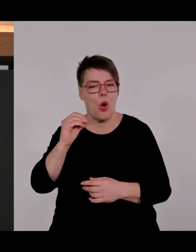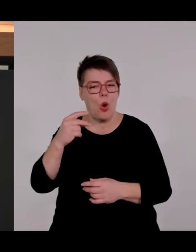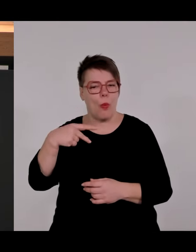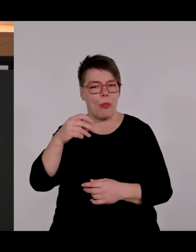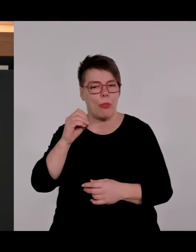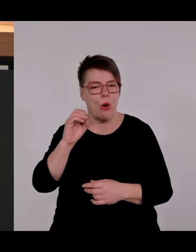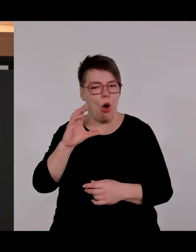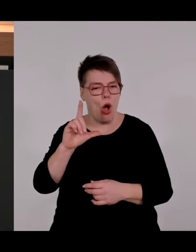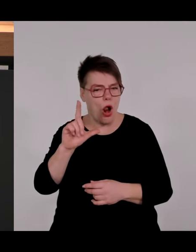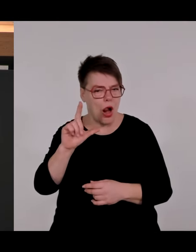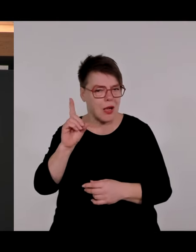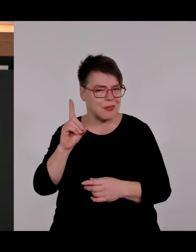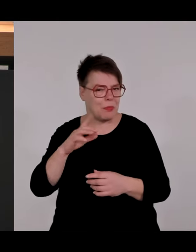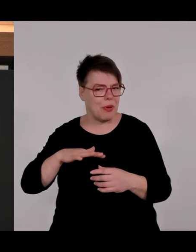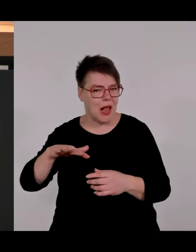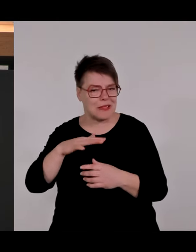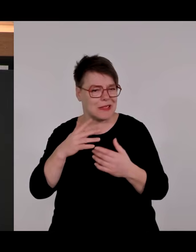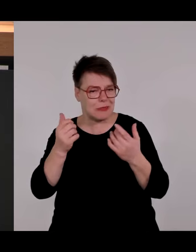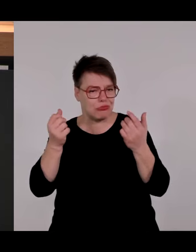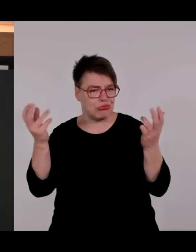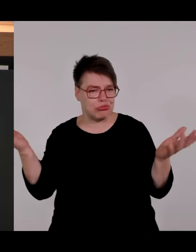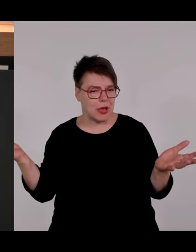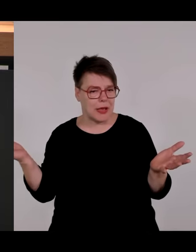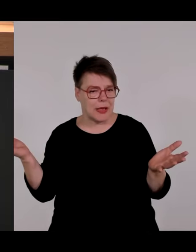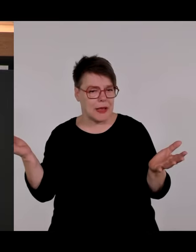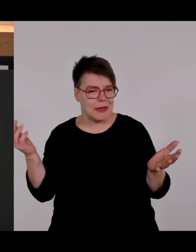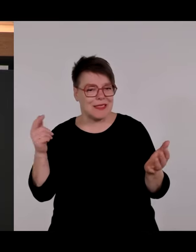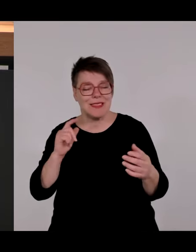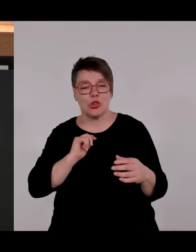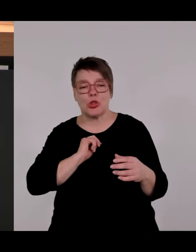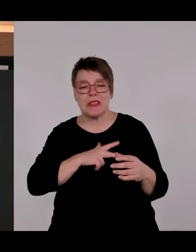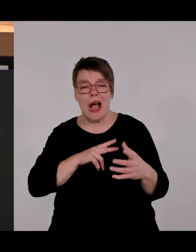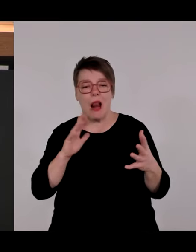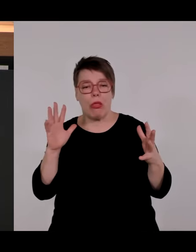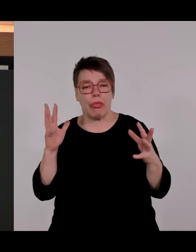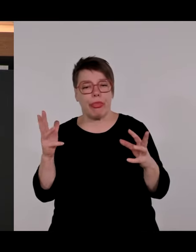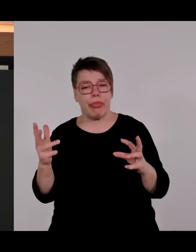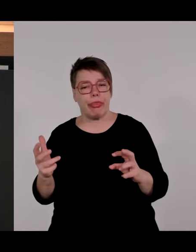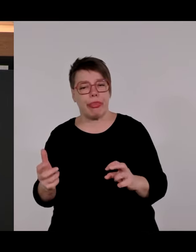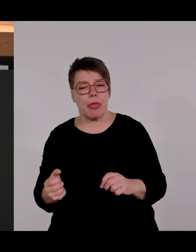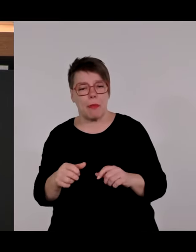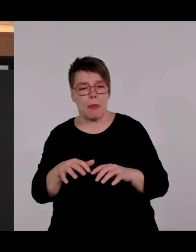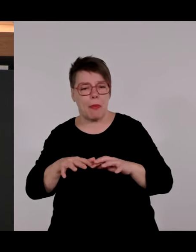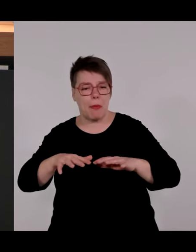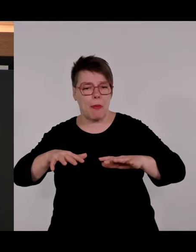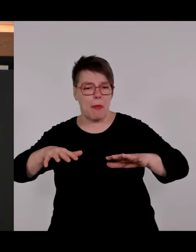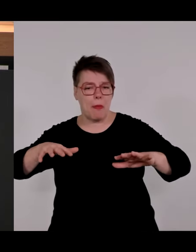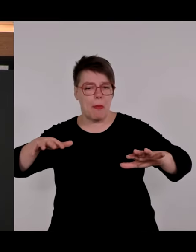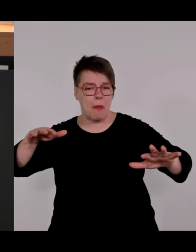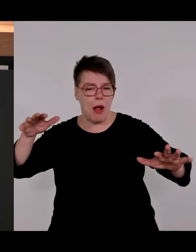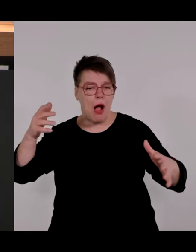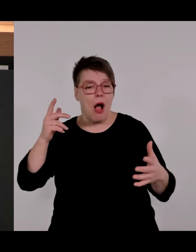die Ursachen statt die Symptome in den Blick nehmen und hierfür echte Lösungen finden, meine Damen und Herren.